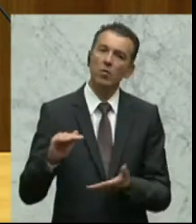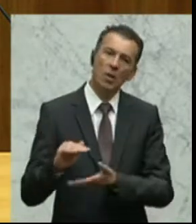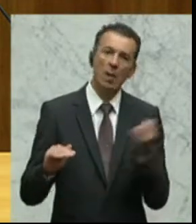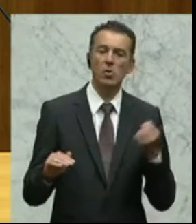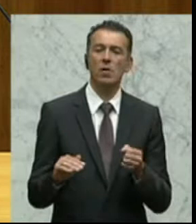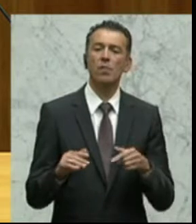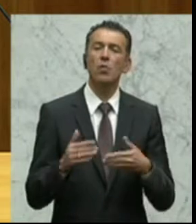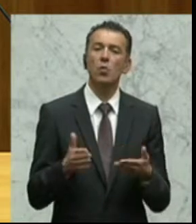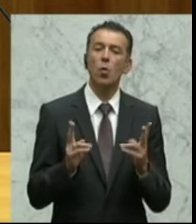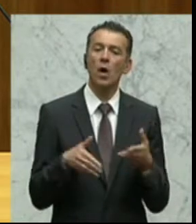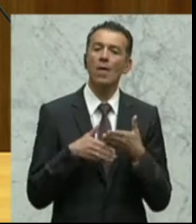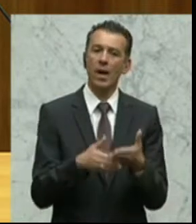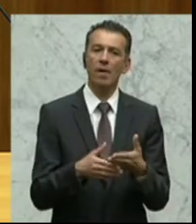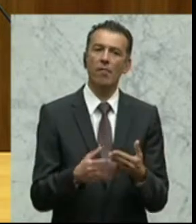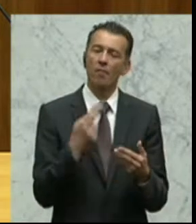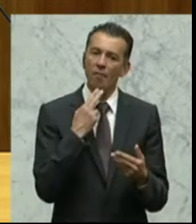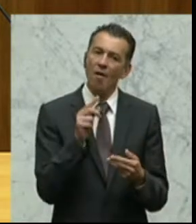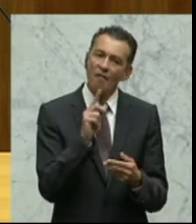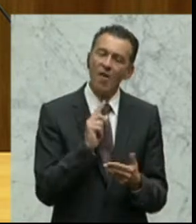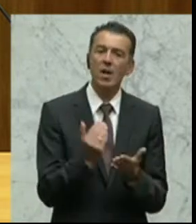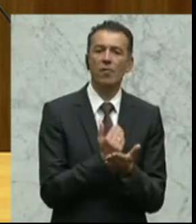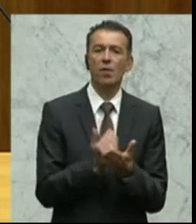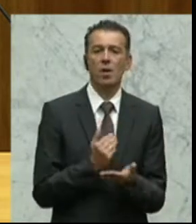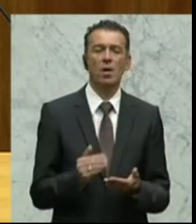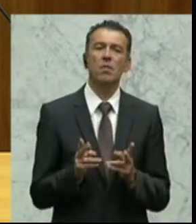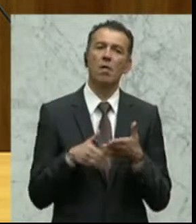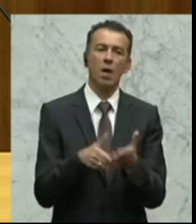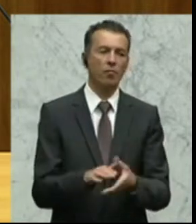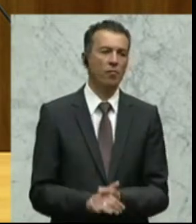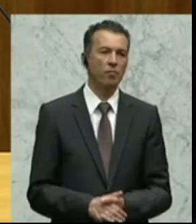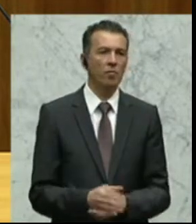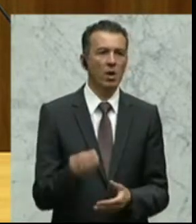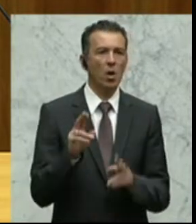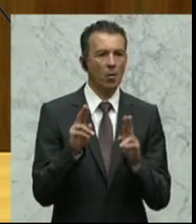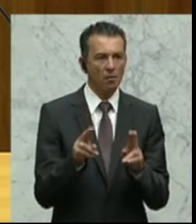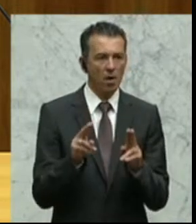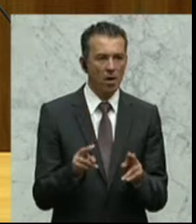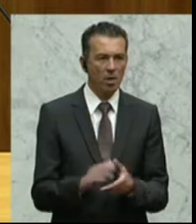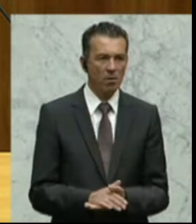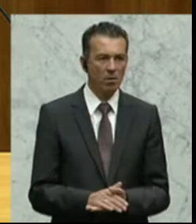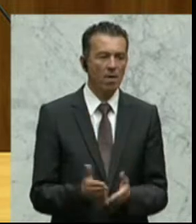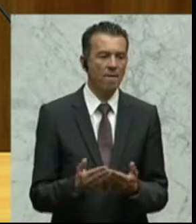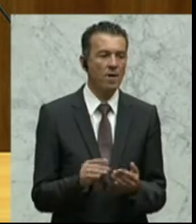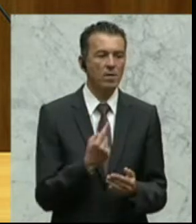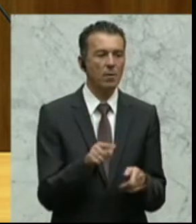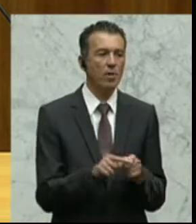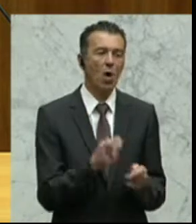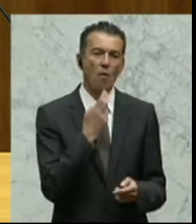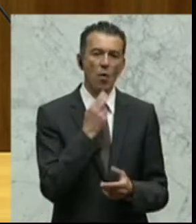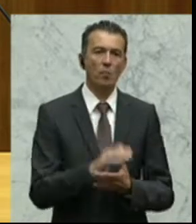allem den Empfängern kleinerer Einkommen. Und ich glaube, in Wirklichkeit ist es genau das, was auch Sie wollen.